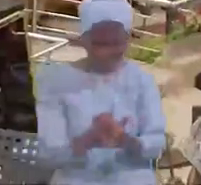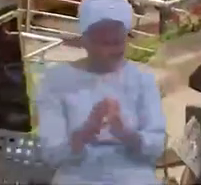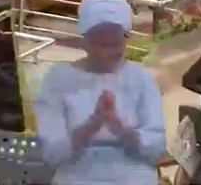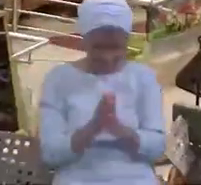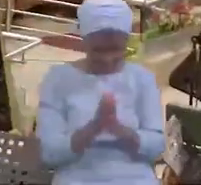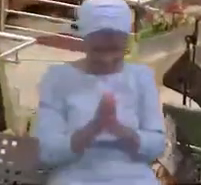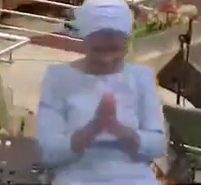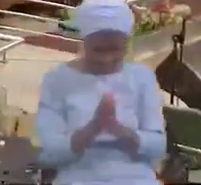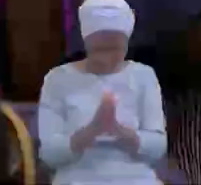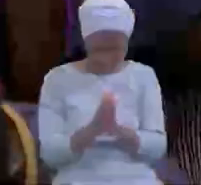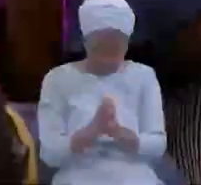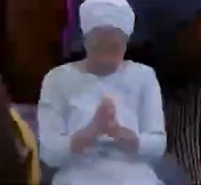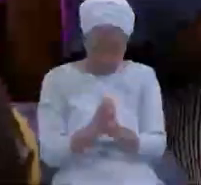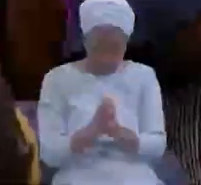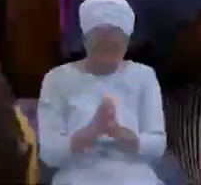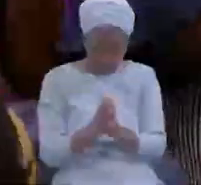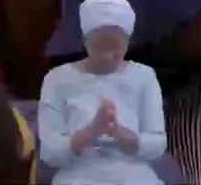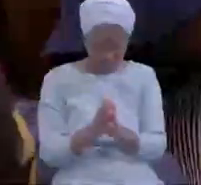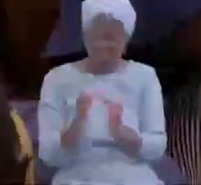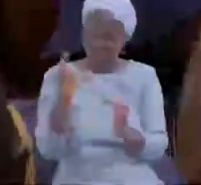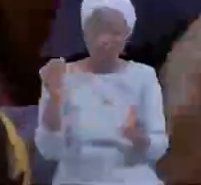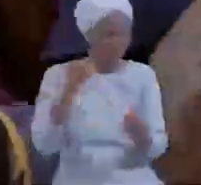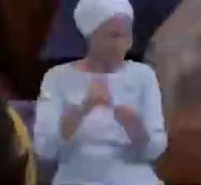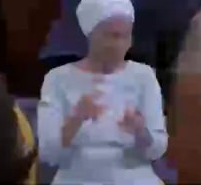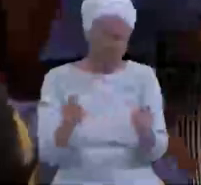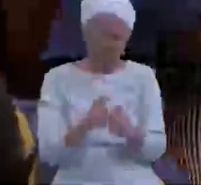Ce n'est plus comme une branche sèche.